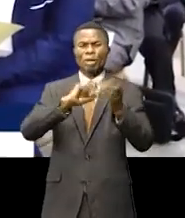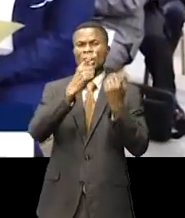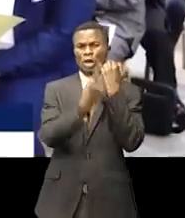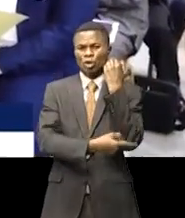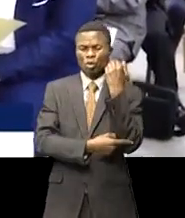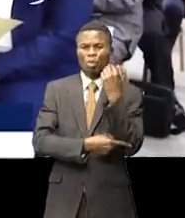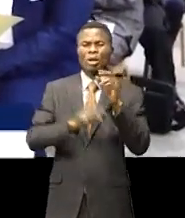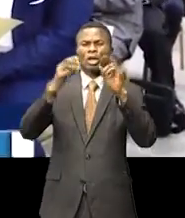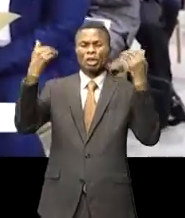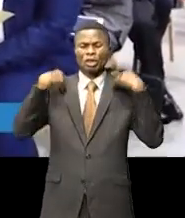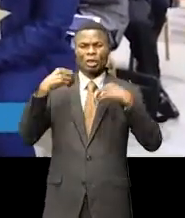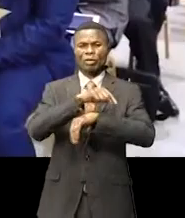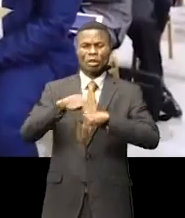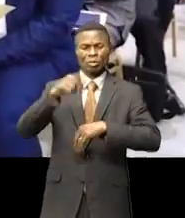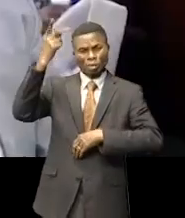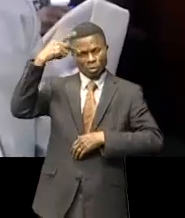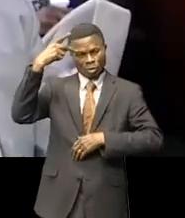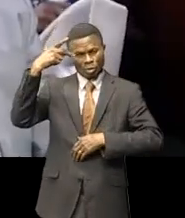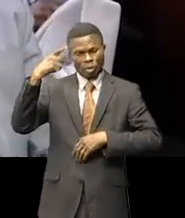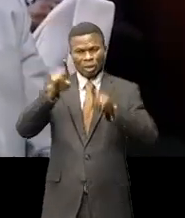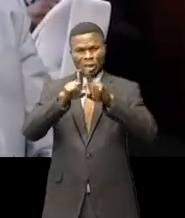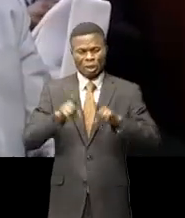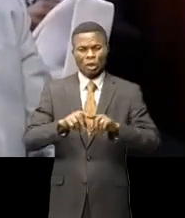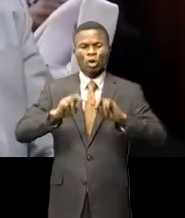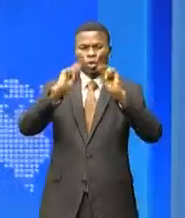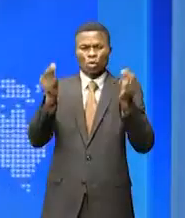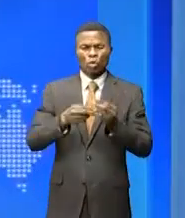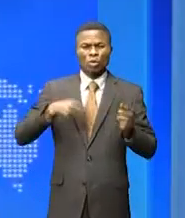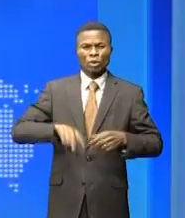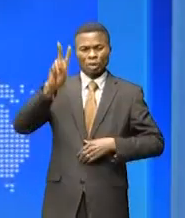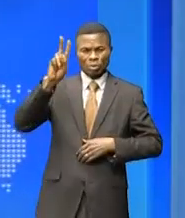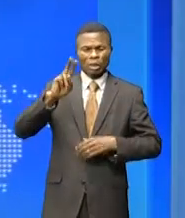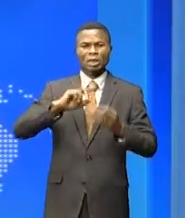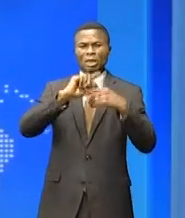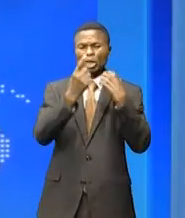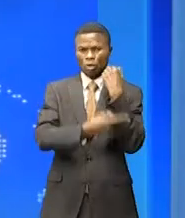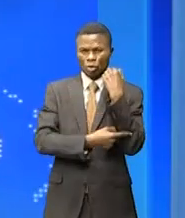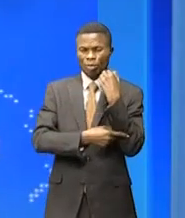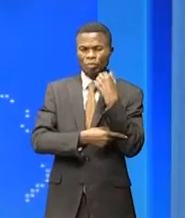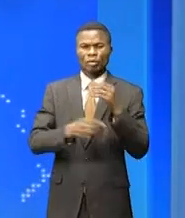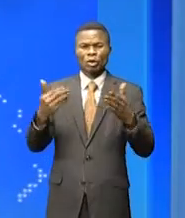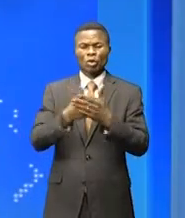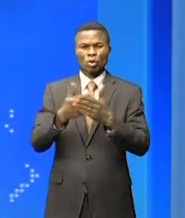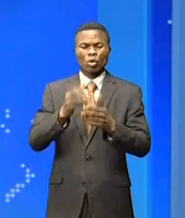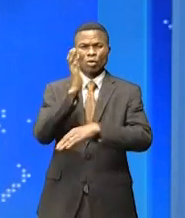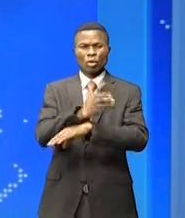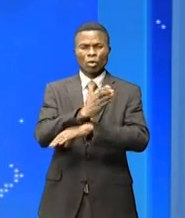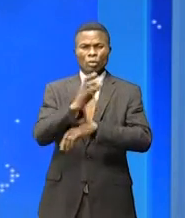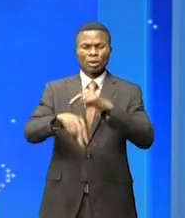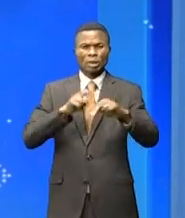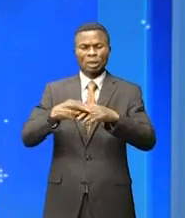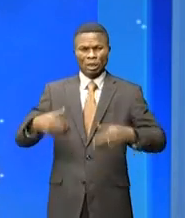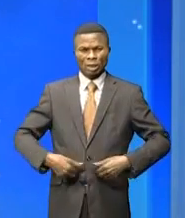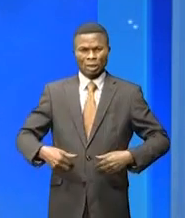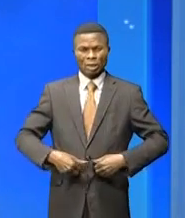autorités politico-administratives et la base de l'UDPS Goma. Le nouveau comité du Conseil national de la jeunesse a